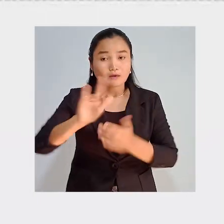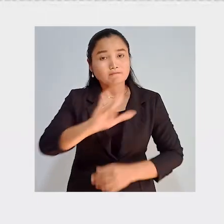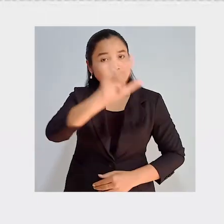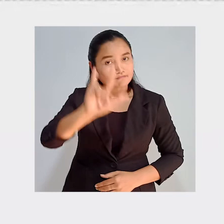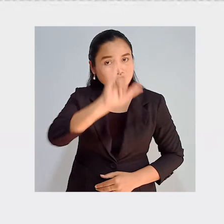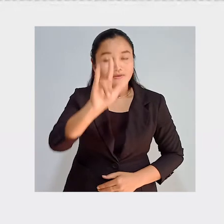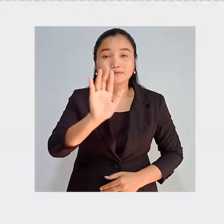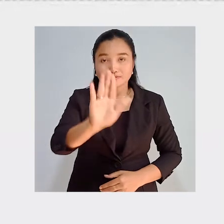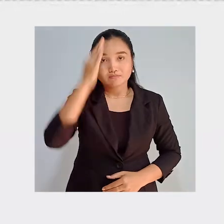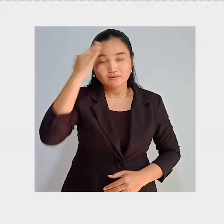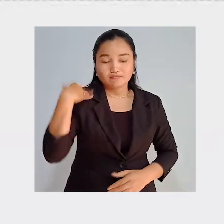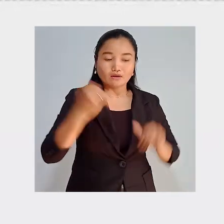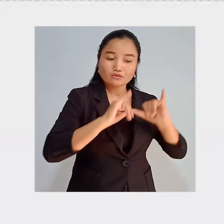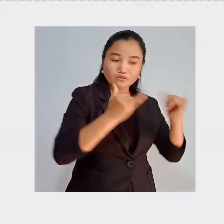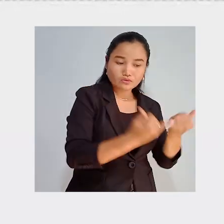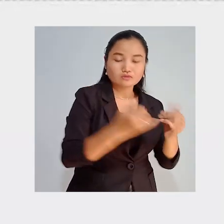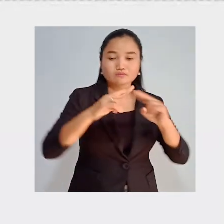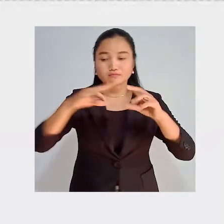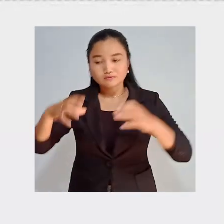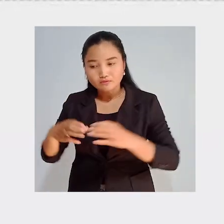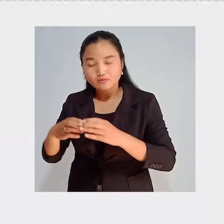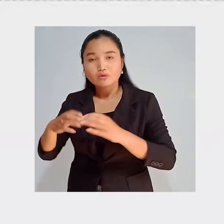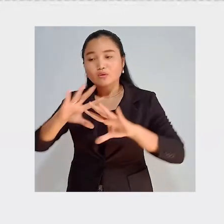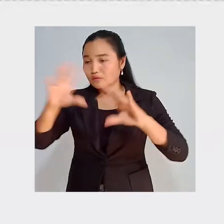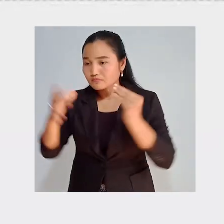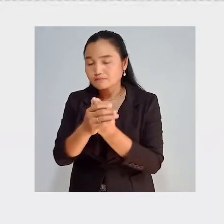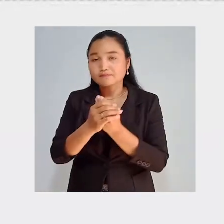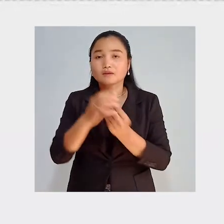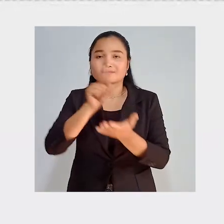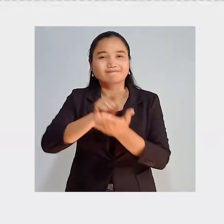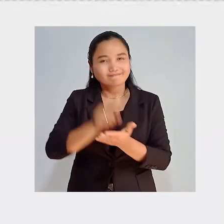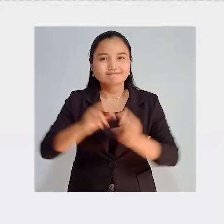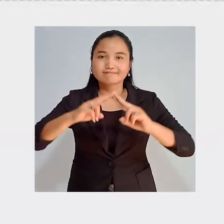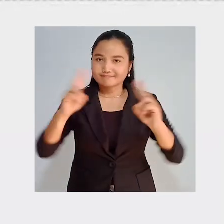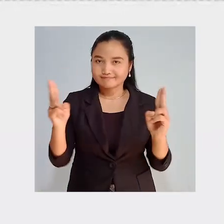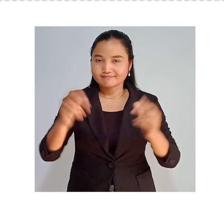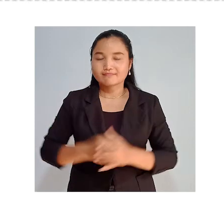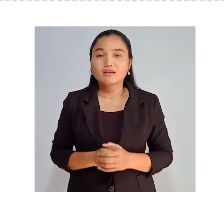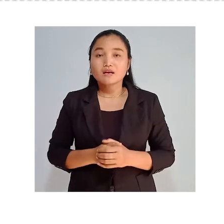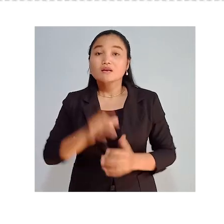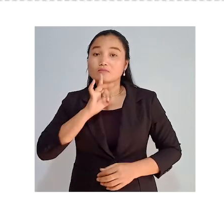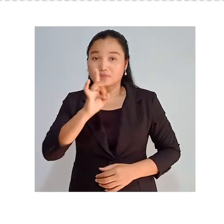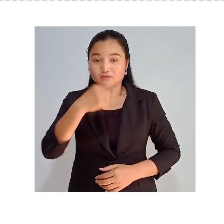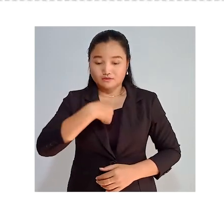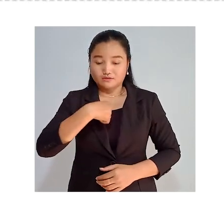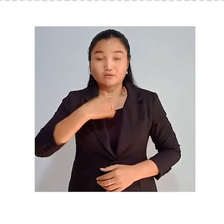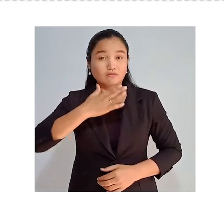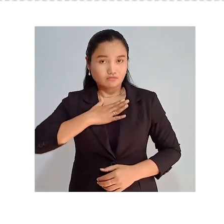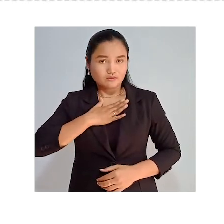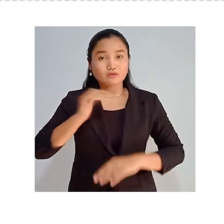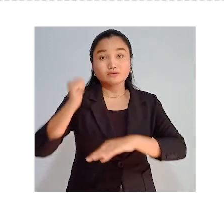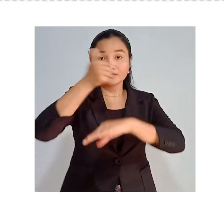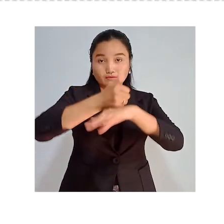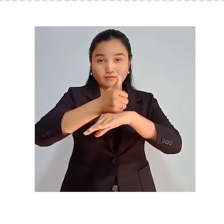អនាម័យសម្រាប់សមាជិកគ្រួសារយើងសហគមន៍យើងគឺពិតជាមានសារៈសំខាន់ចា៎ ហើយក្នុងនាមរូបមានខ្ញុំត